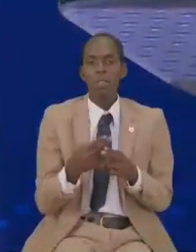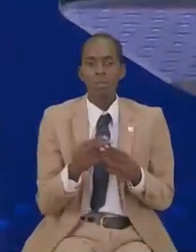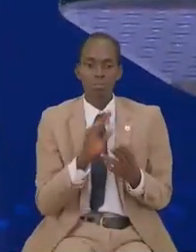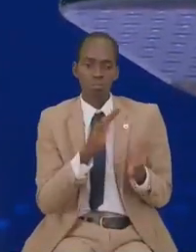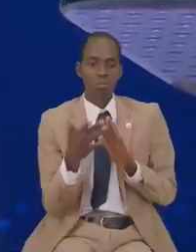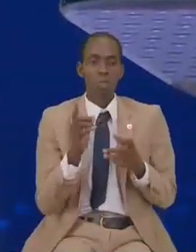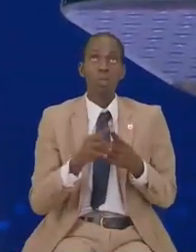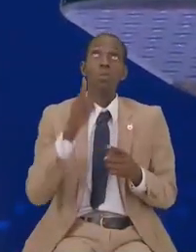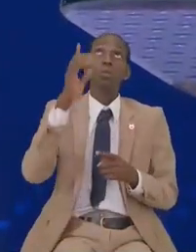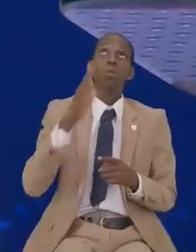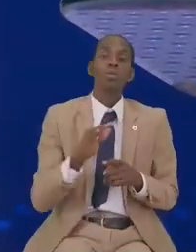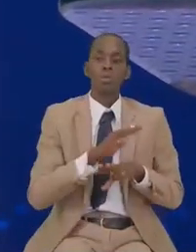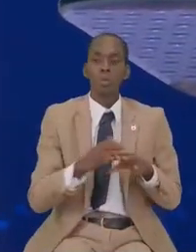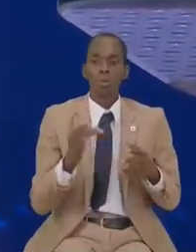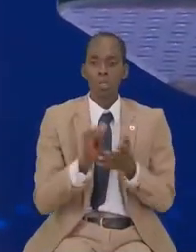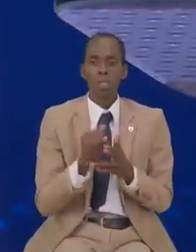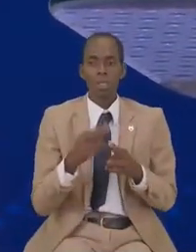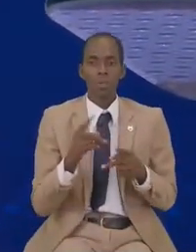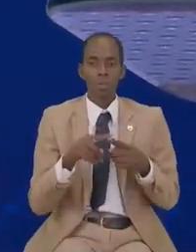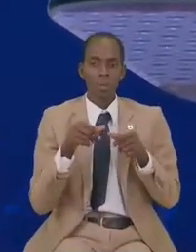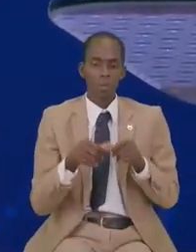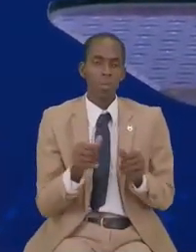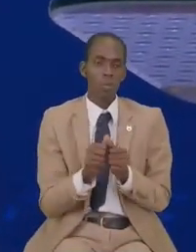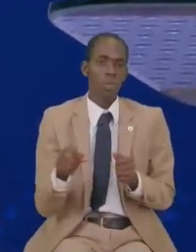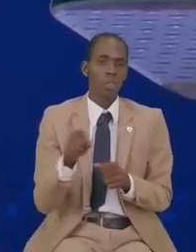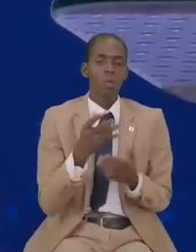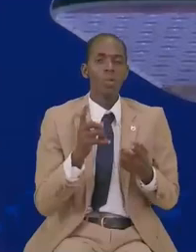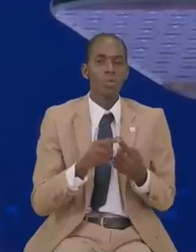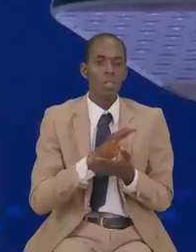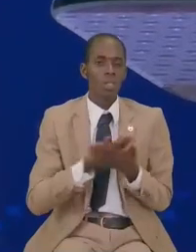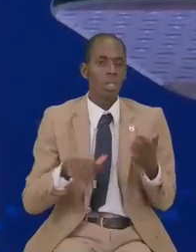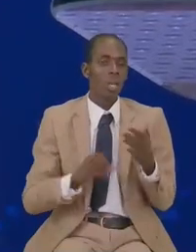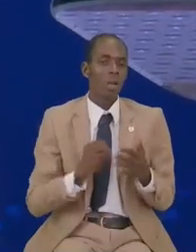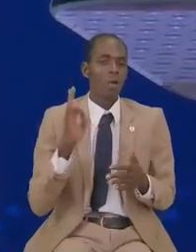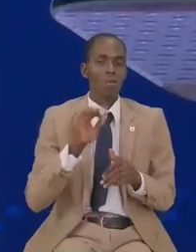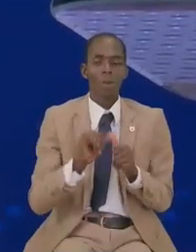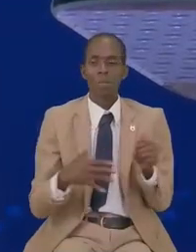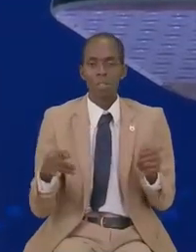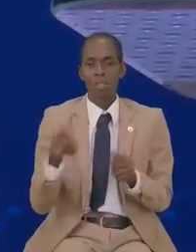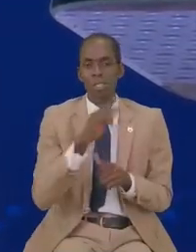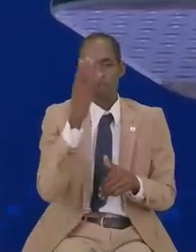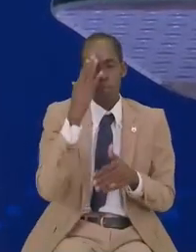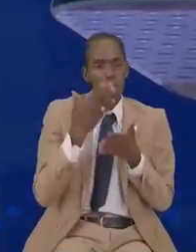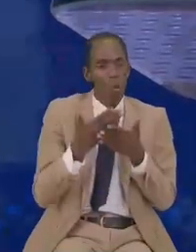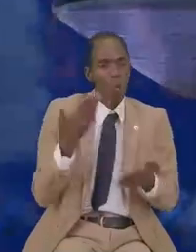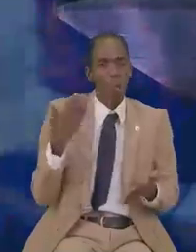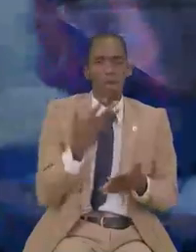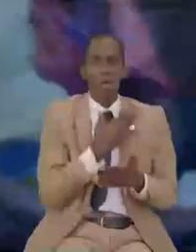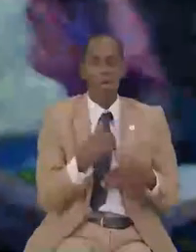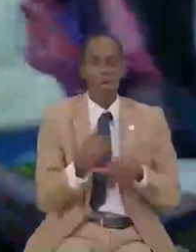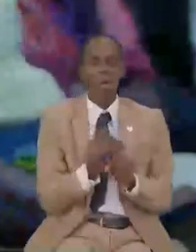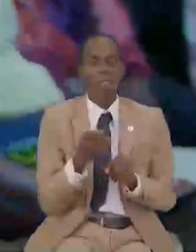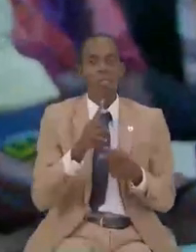ils ne veulent pas que cela soit en eux. Ils veulent effacer tout ce qu'ils savaient et qu'ils maintenant suivent